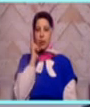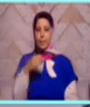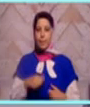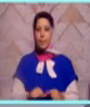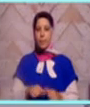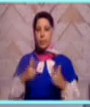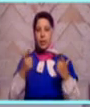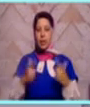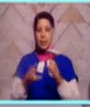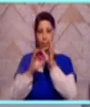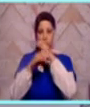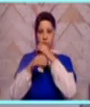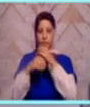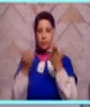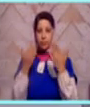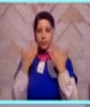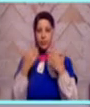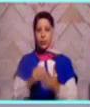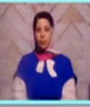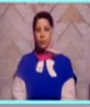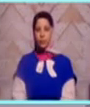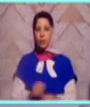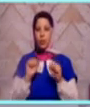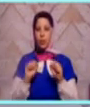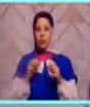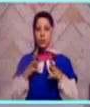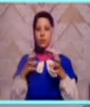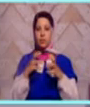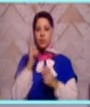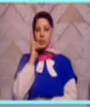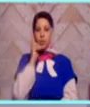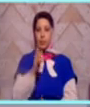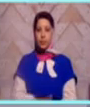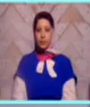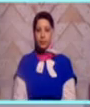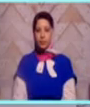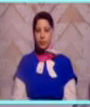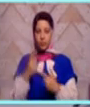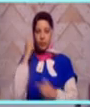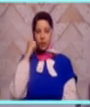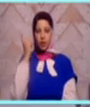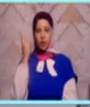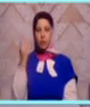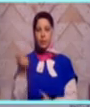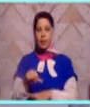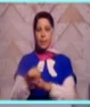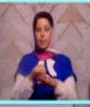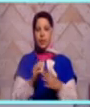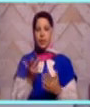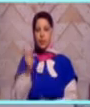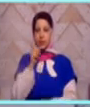العامة للأرصاد الجوية. نتوقف على تفاصيل الخبر ونعرف منها إيه هي المناطق،